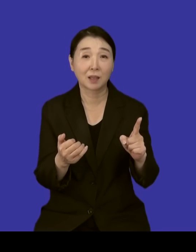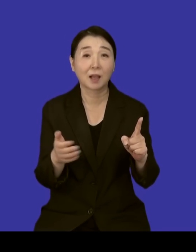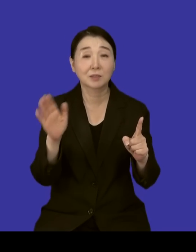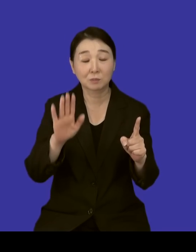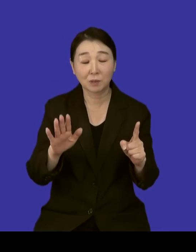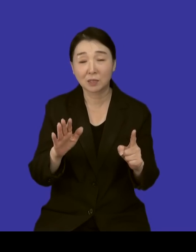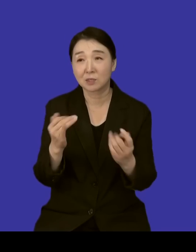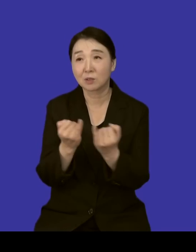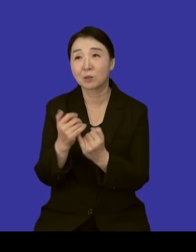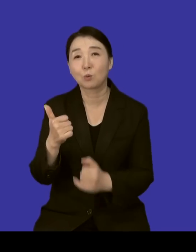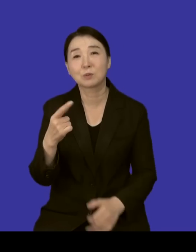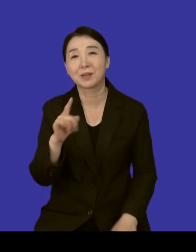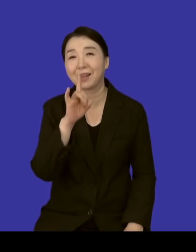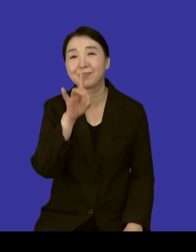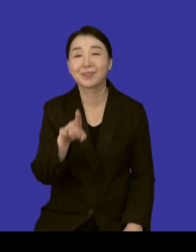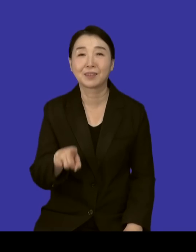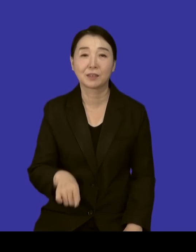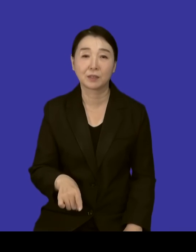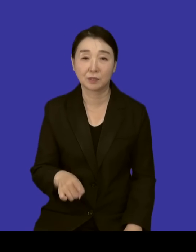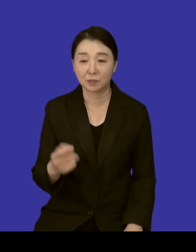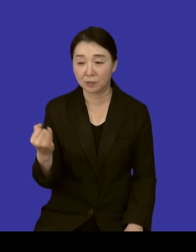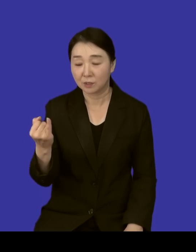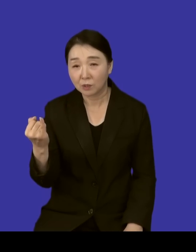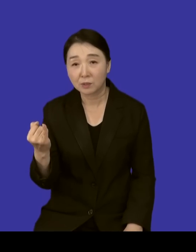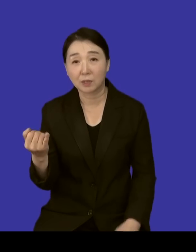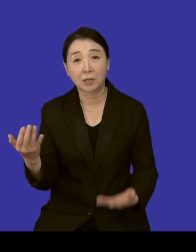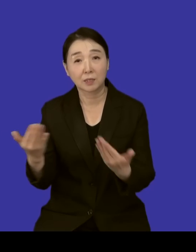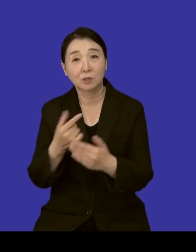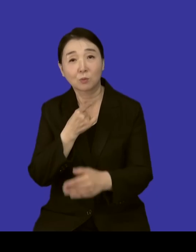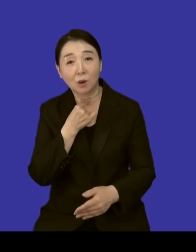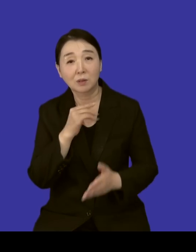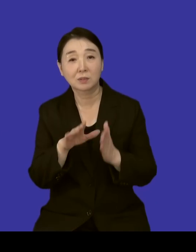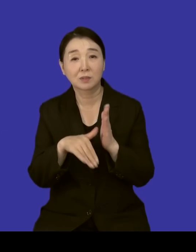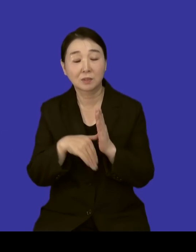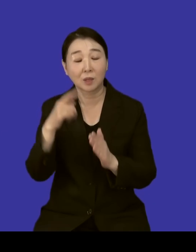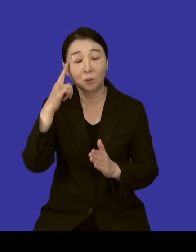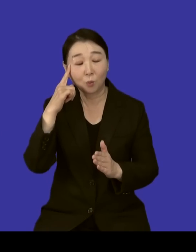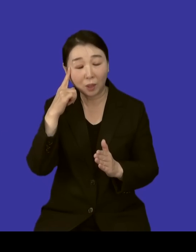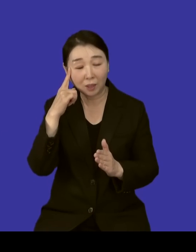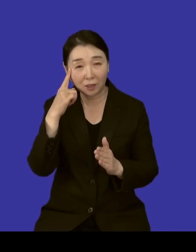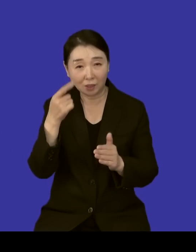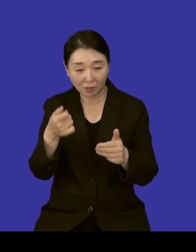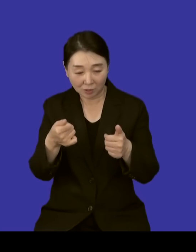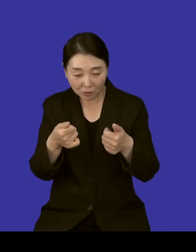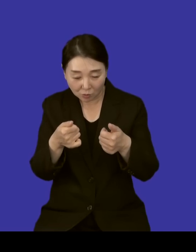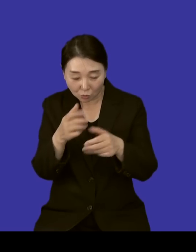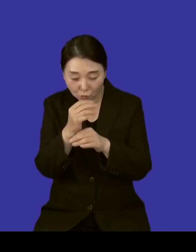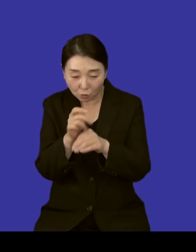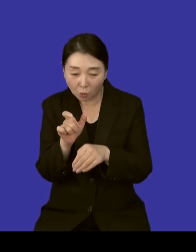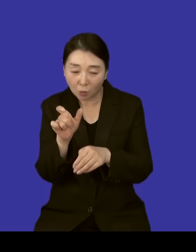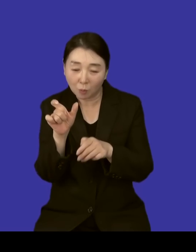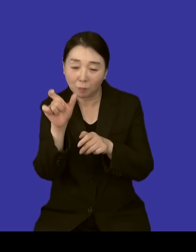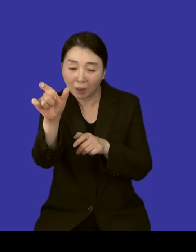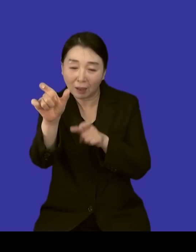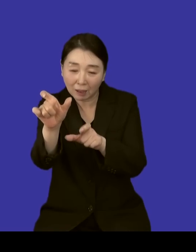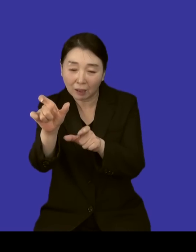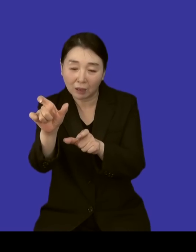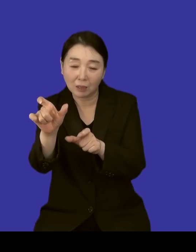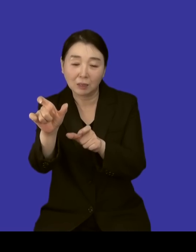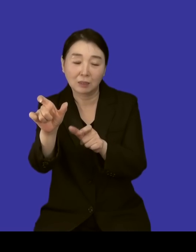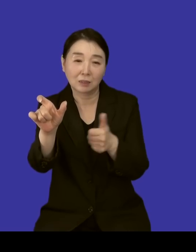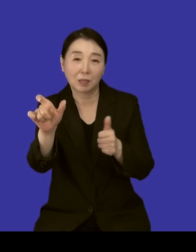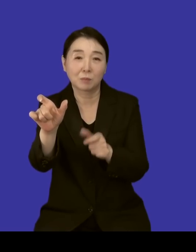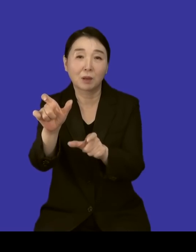돼요. 그러니까 제가 해보니까 여자가 사역을 하려도 호적상이라도 남편은 있어야 돼. 회사를